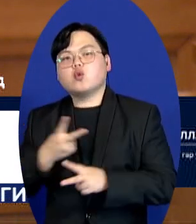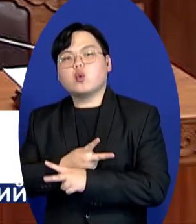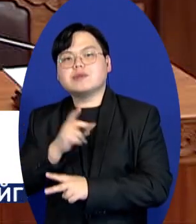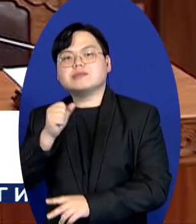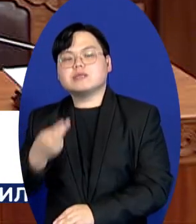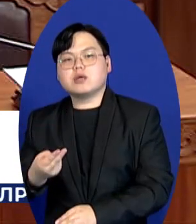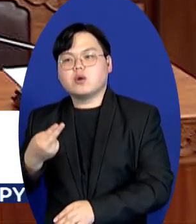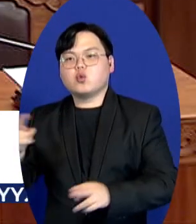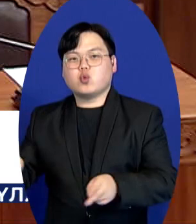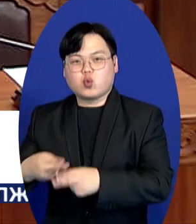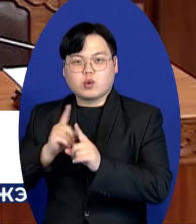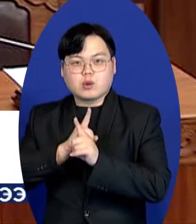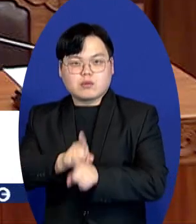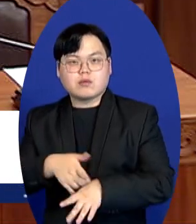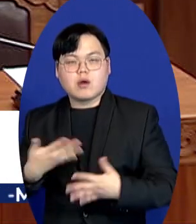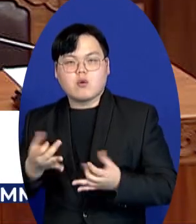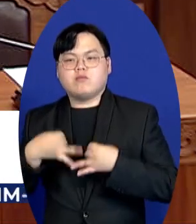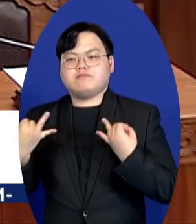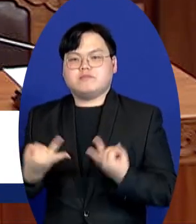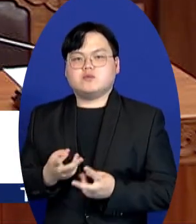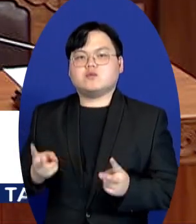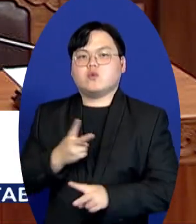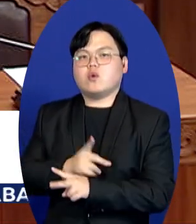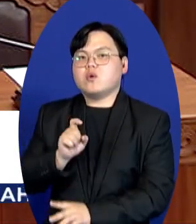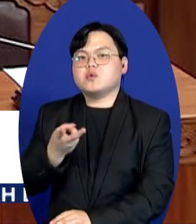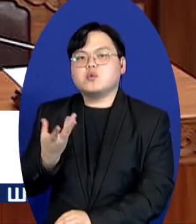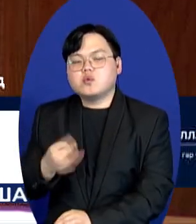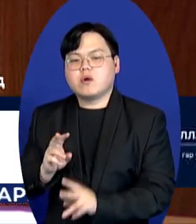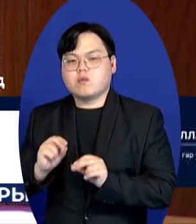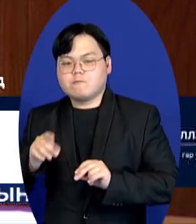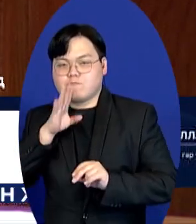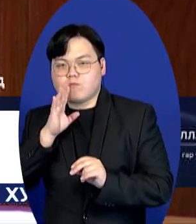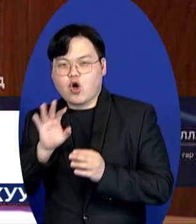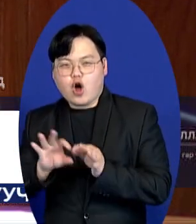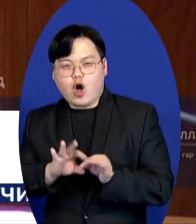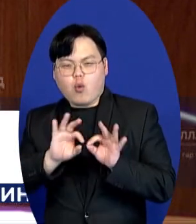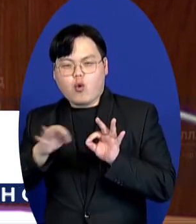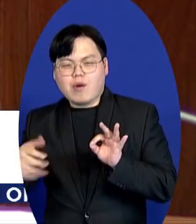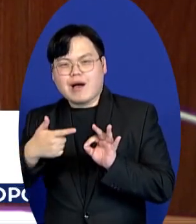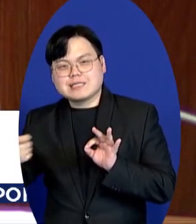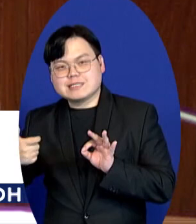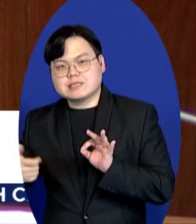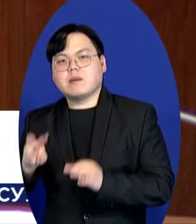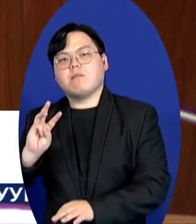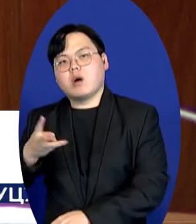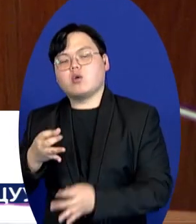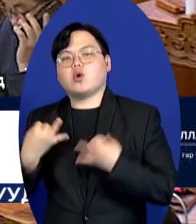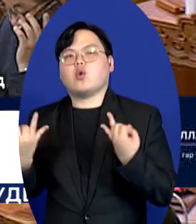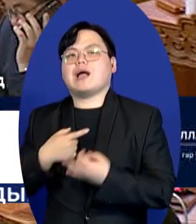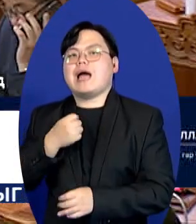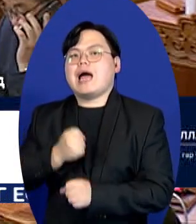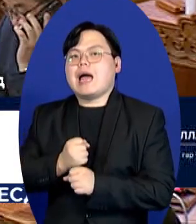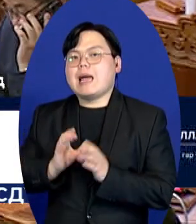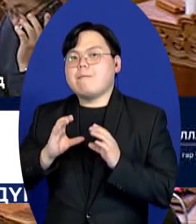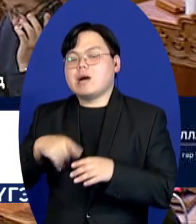дүгнэлтийн дагуу улсын хурал үндсэн хуулийн хүчингүй болсон холбогдох заалтыг хасах шаардлага үүснэ гэж улсын хурлын ажлын